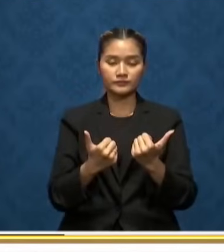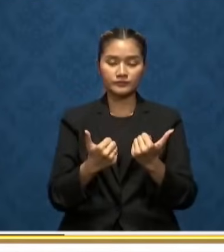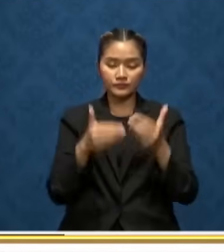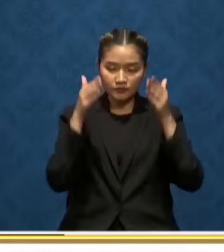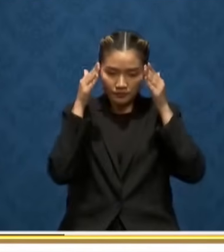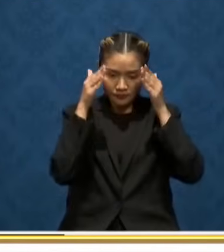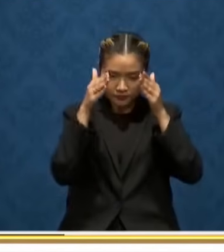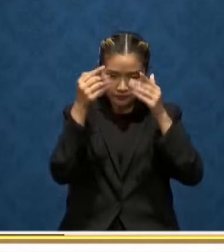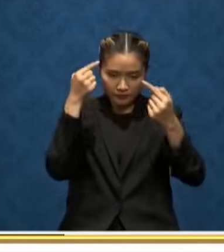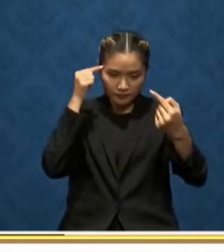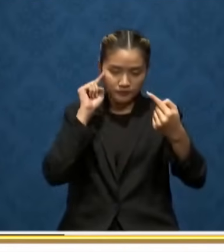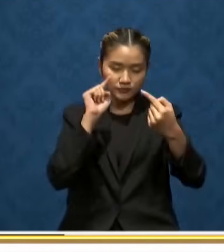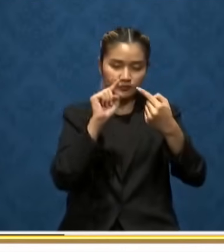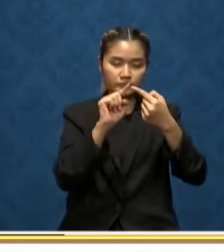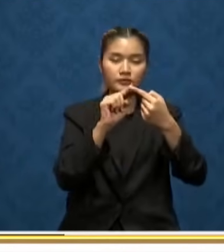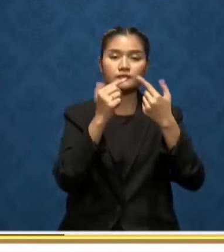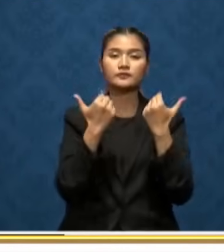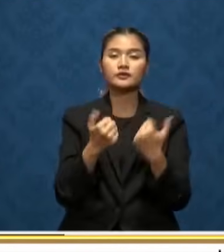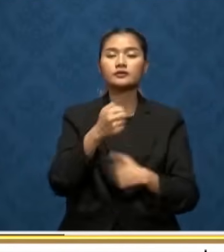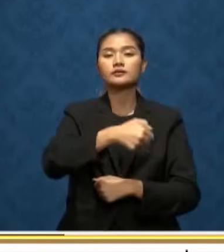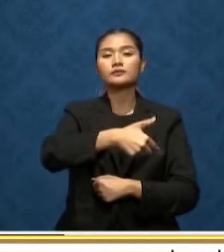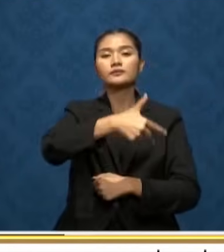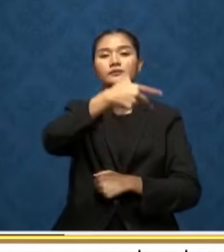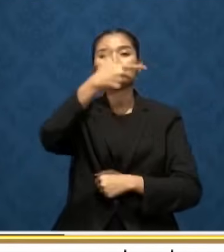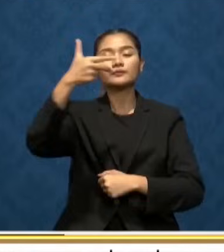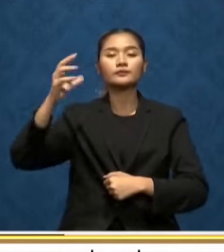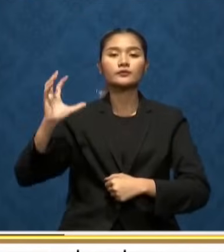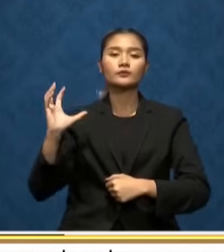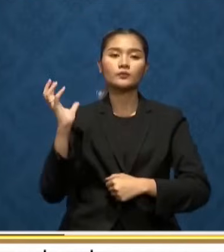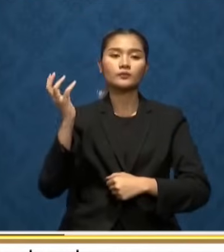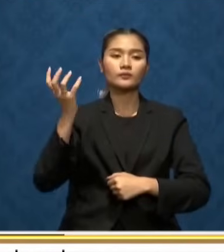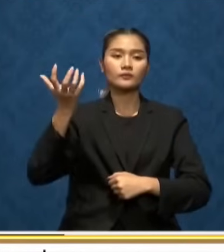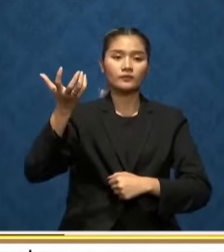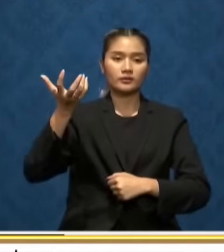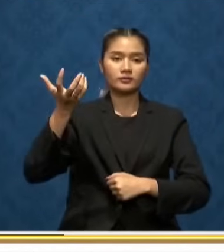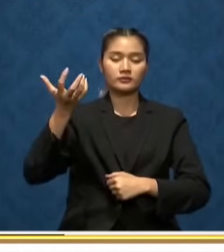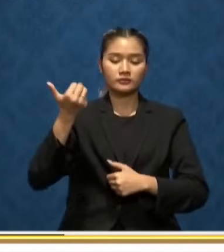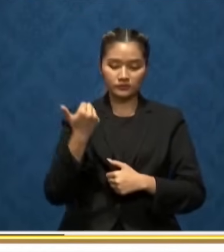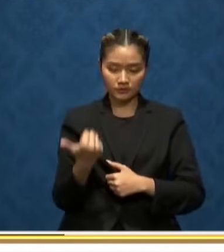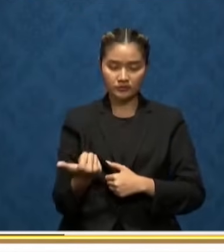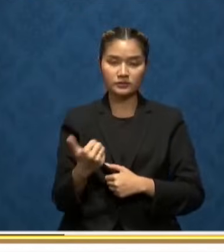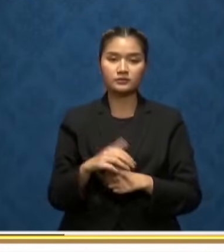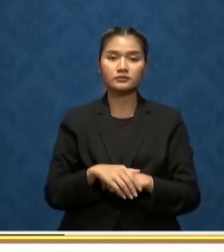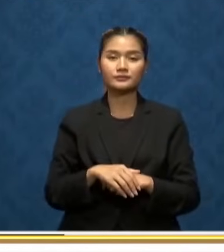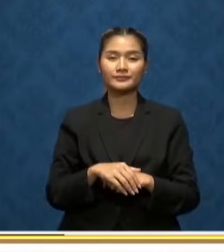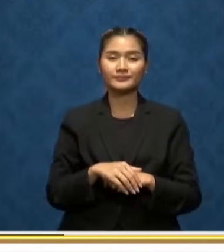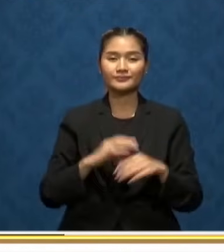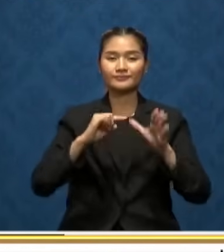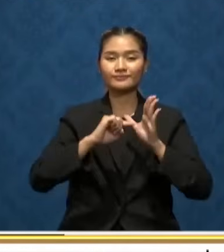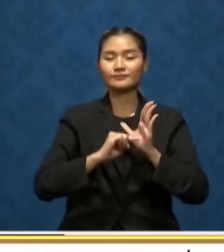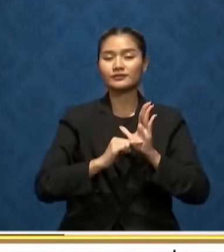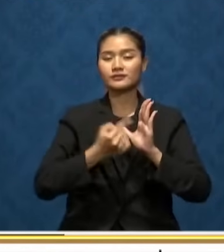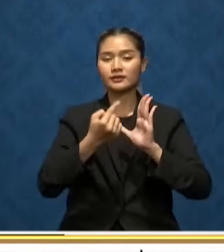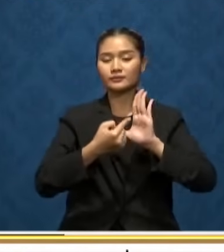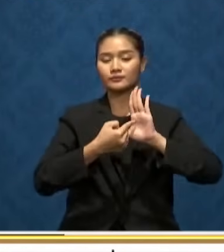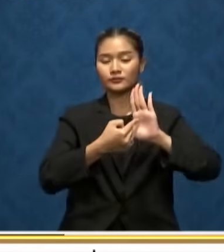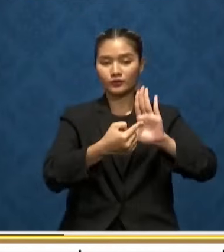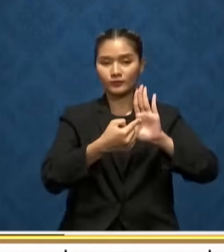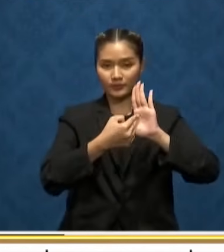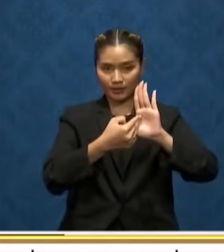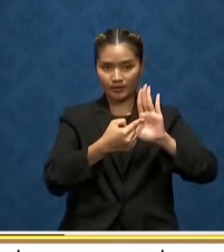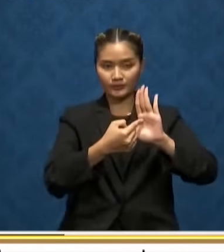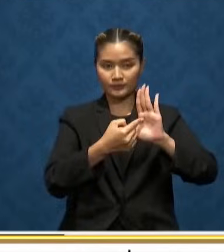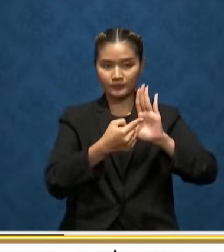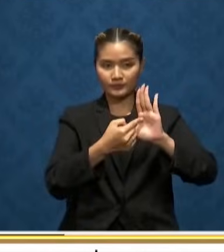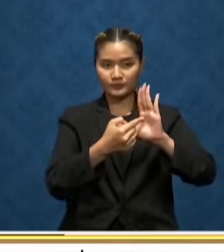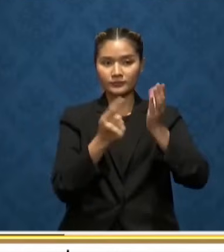ให้ไทย PBS โดยเฉพาะไทย PBS World อย่างที่ท่านพูดเป็นสื่อต้นแบบในอาเซียนและจ